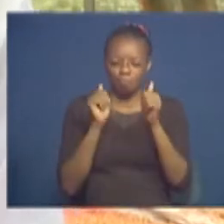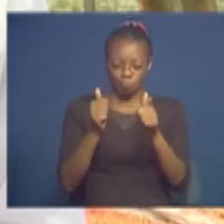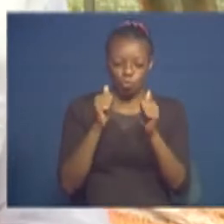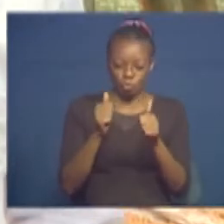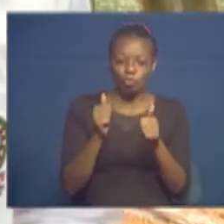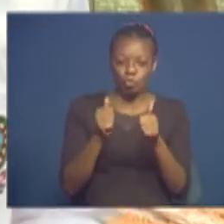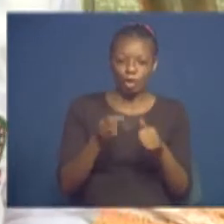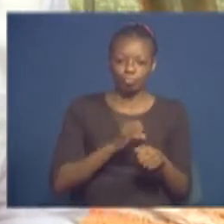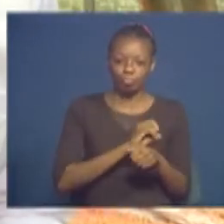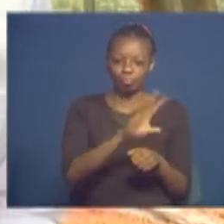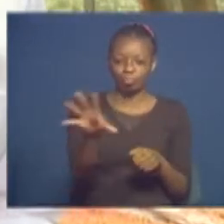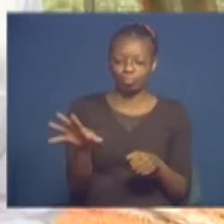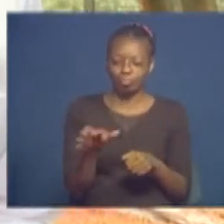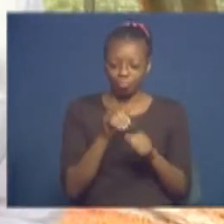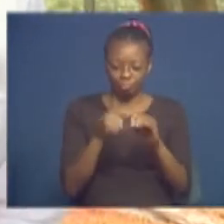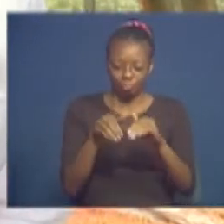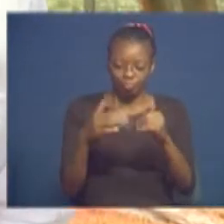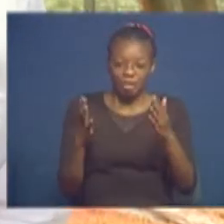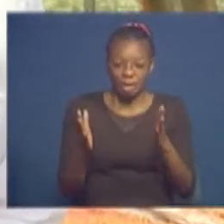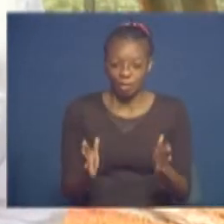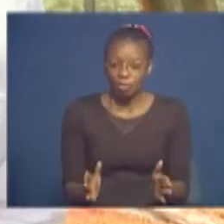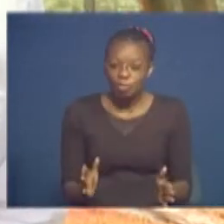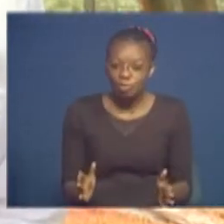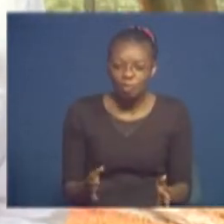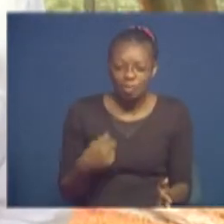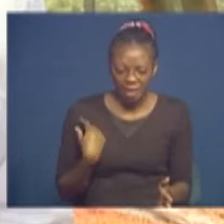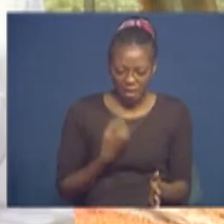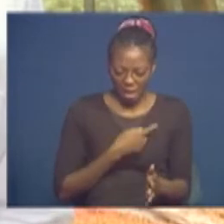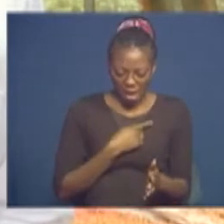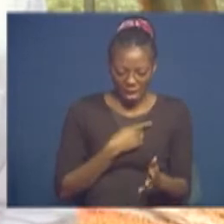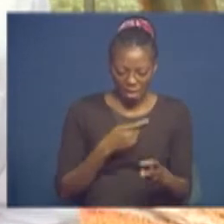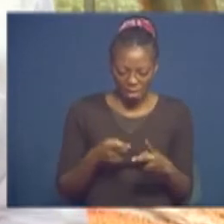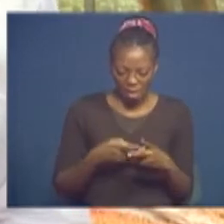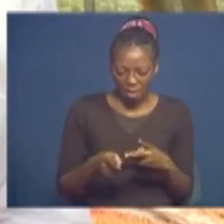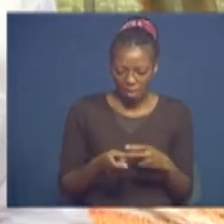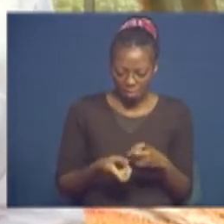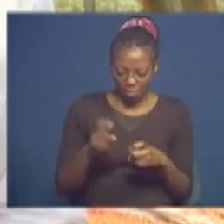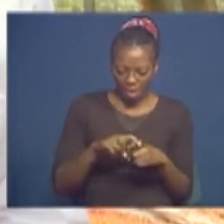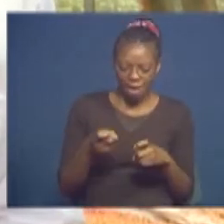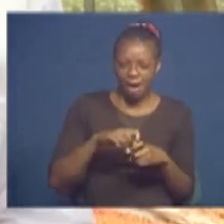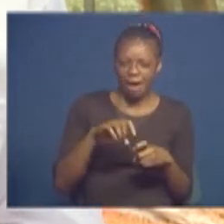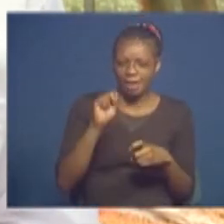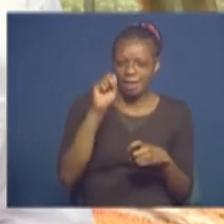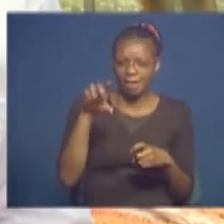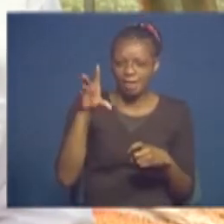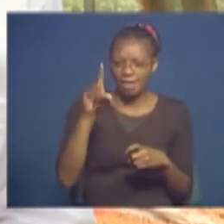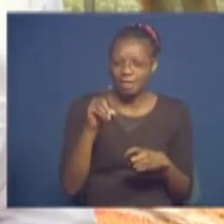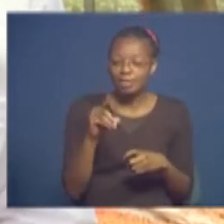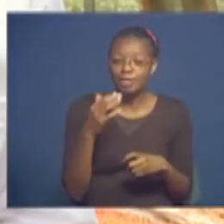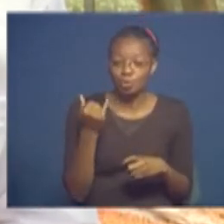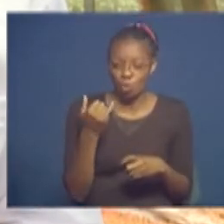Ile sababu ambayo ilifanya tuanze kutoa mbegu, tulikuwa tunapata hizi mbegu, utazipata katika